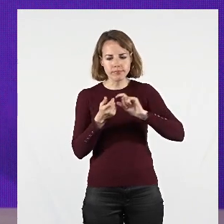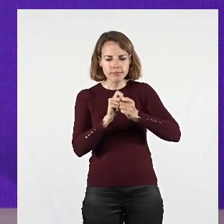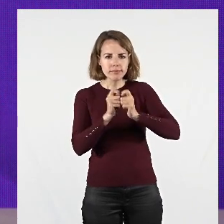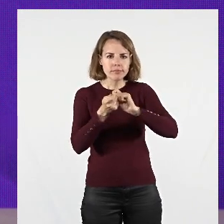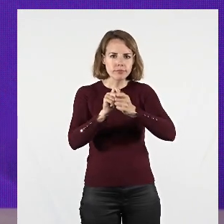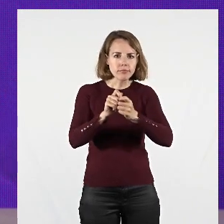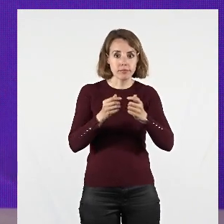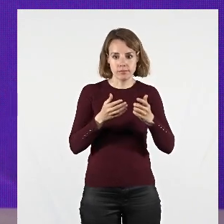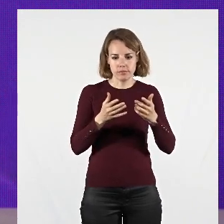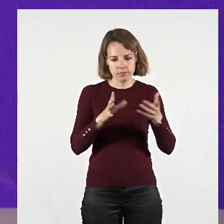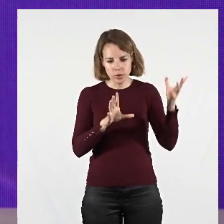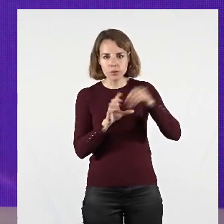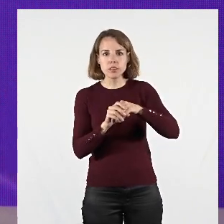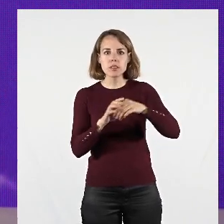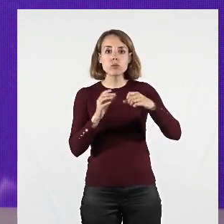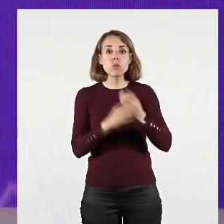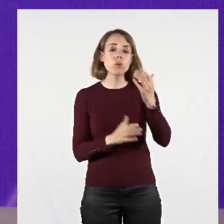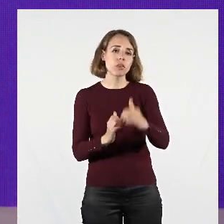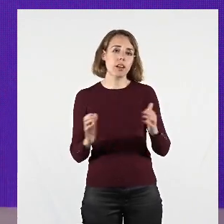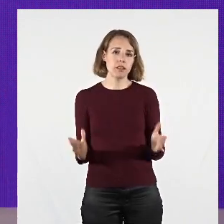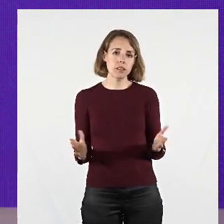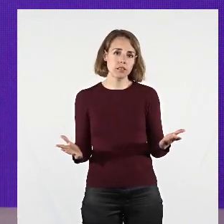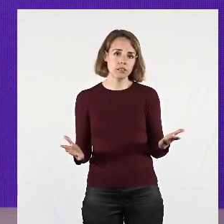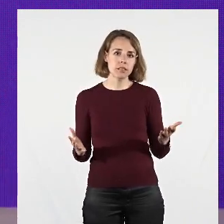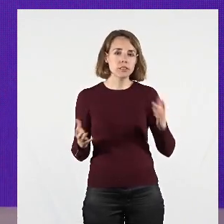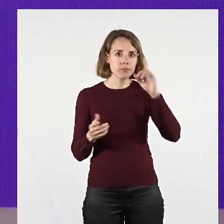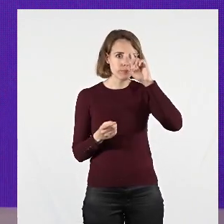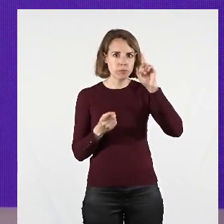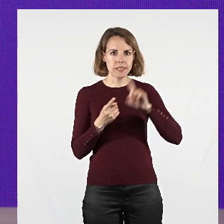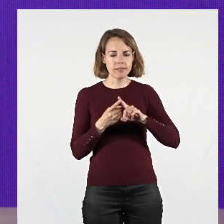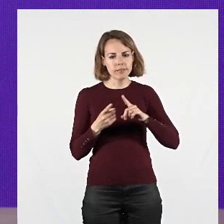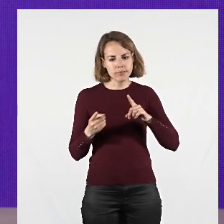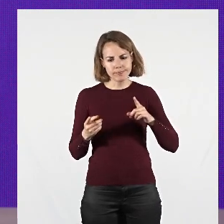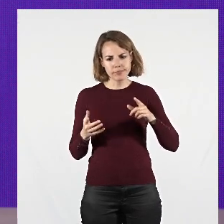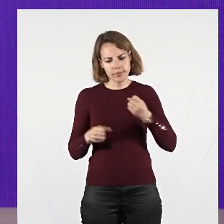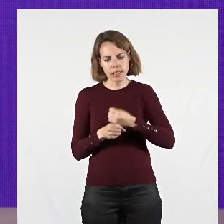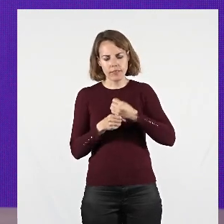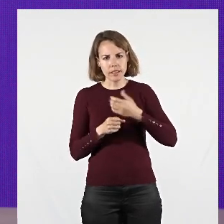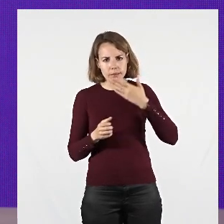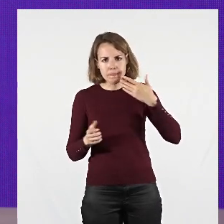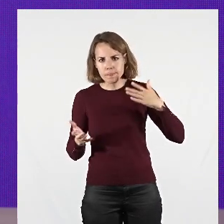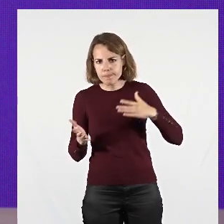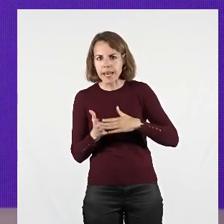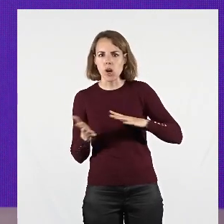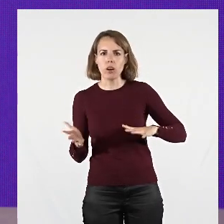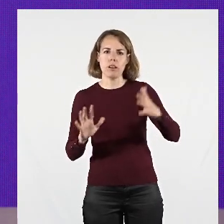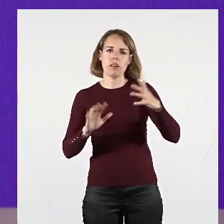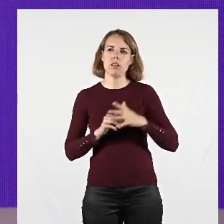cadres aussi pour permettre d'améliorer l'exercice, pour permettre aussi de trouver de